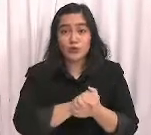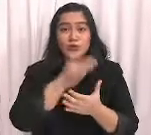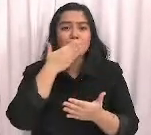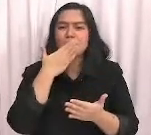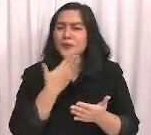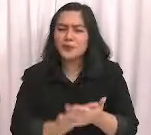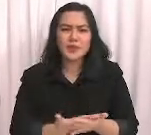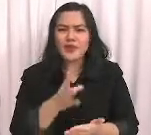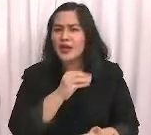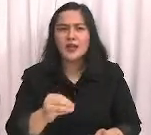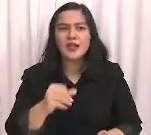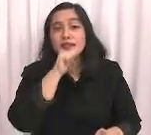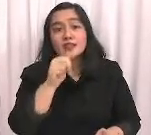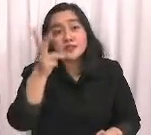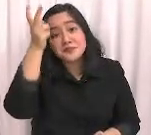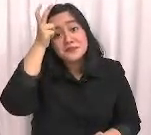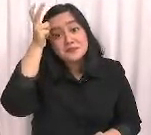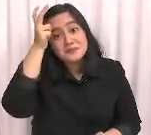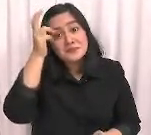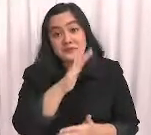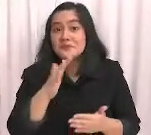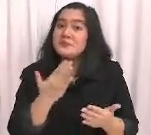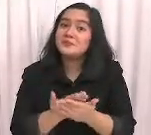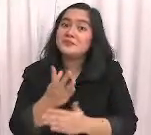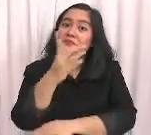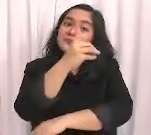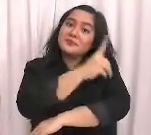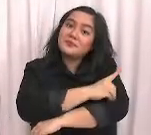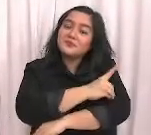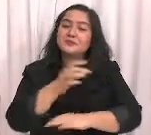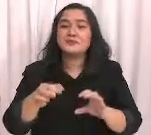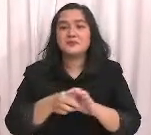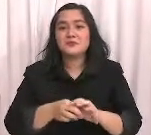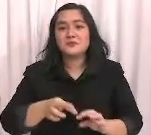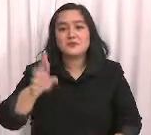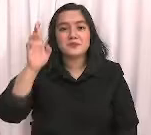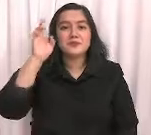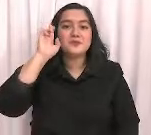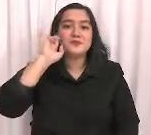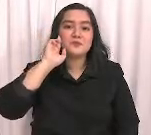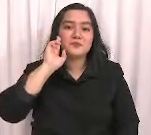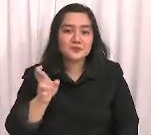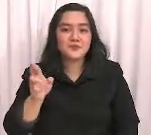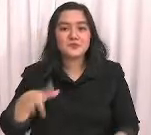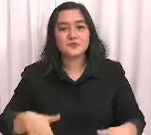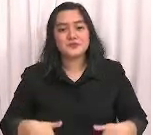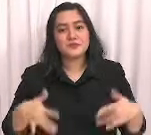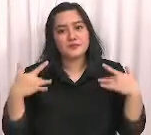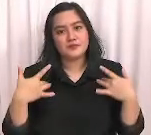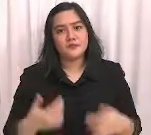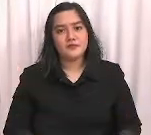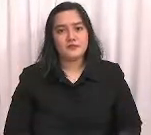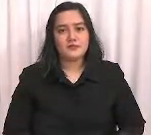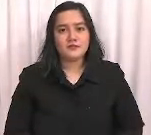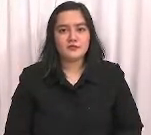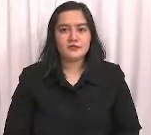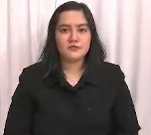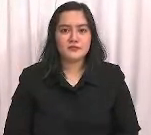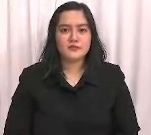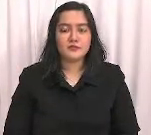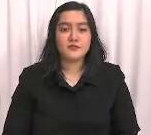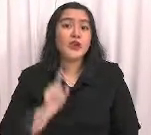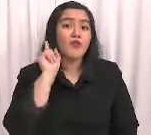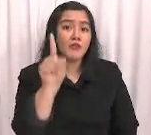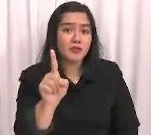kapatid, yung itaya ng asawang babaeng ito. Yeah. No, yung kanyang buhay. Para sa